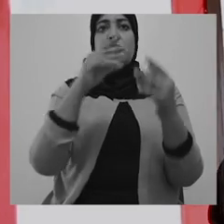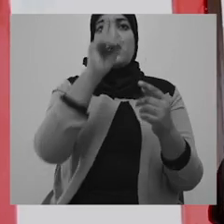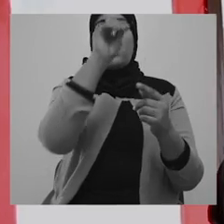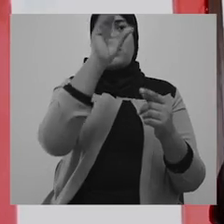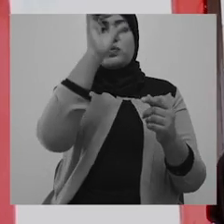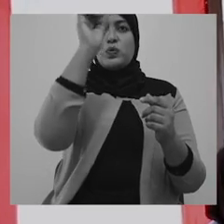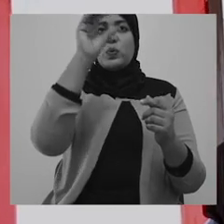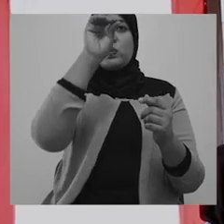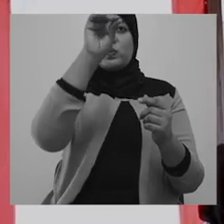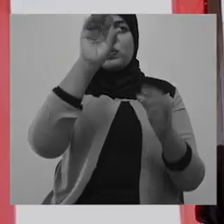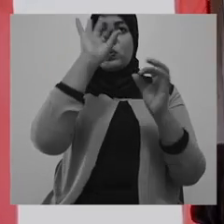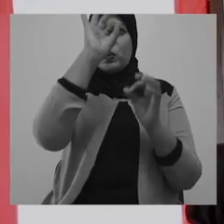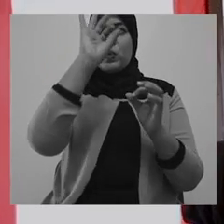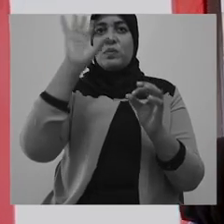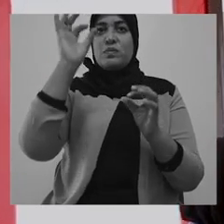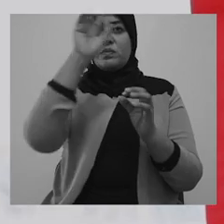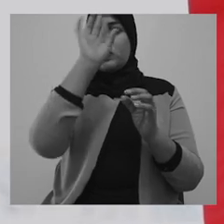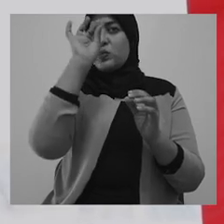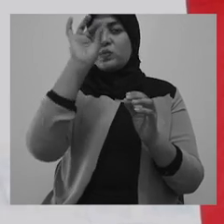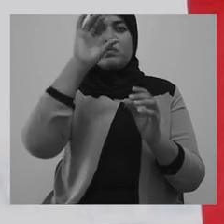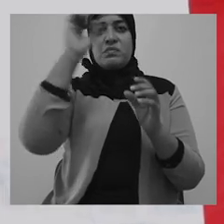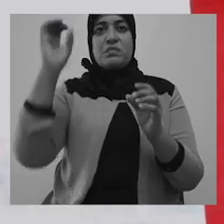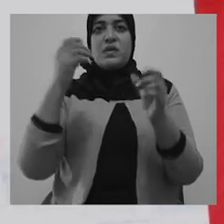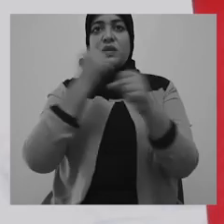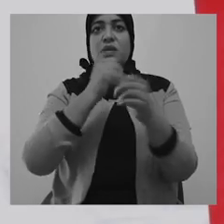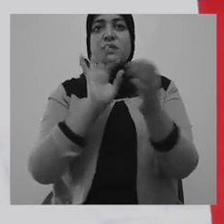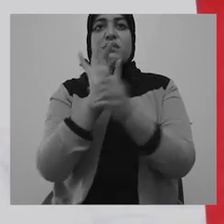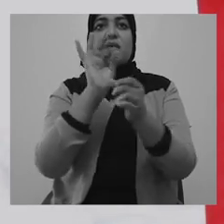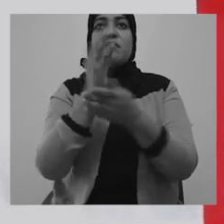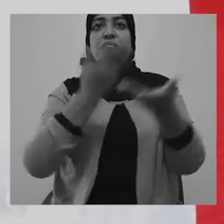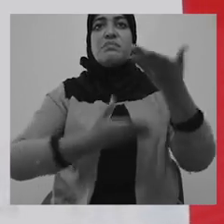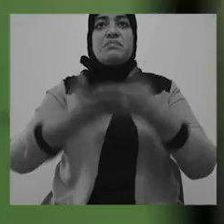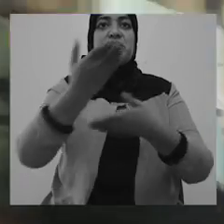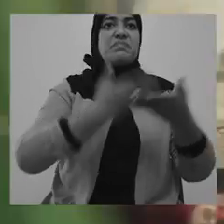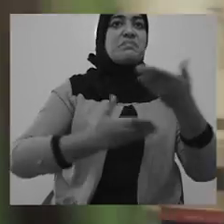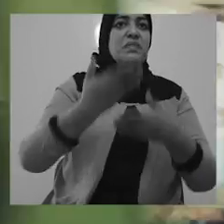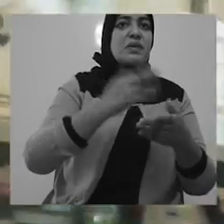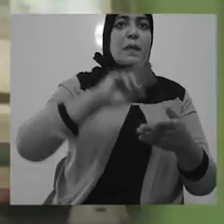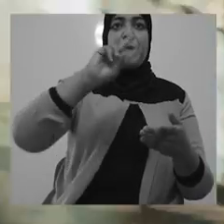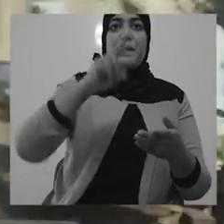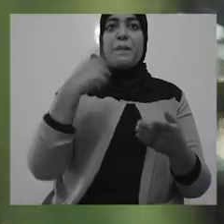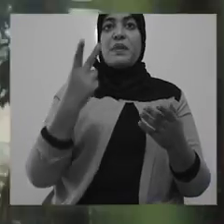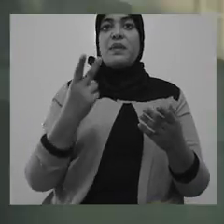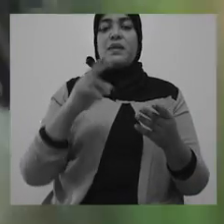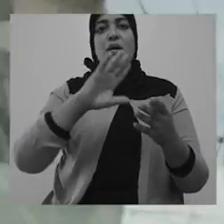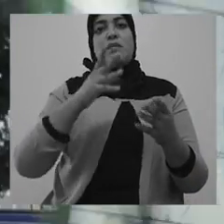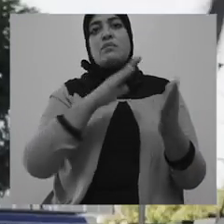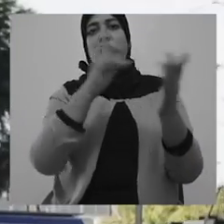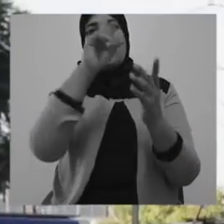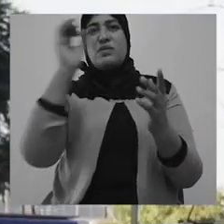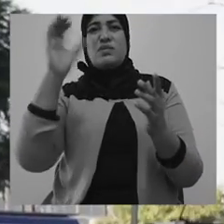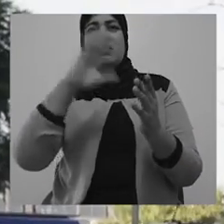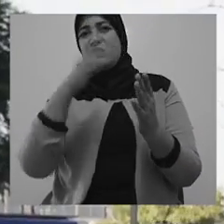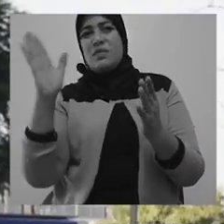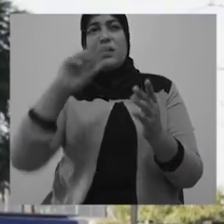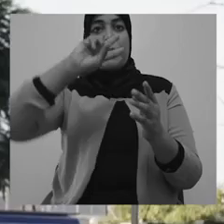touché plus de 90 participants de ces 3 pays. Cette formation a permis aux participants